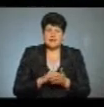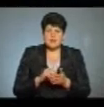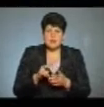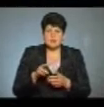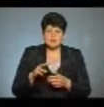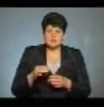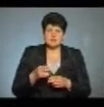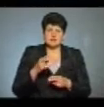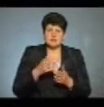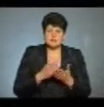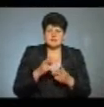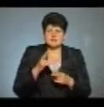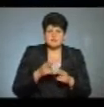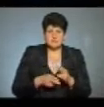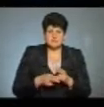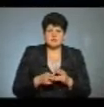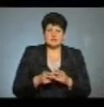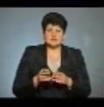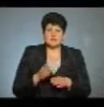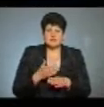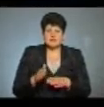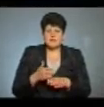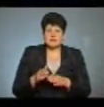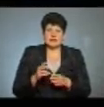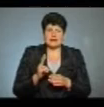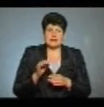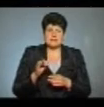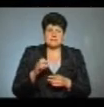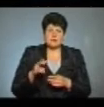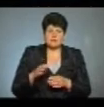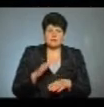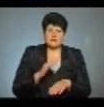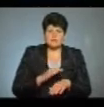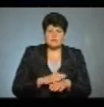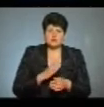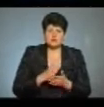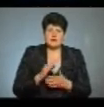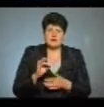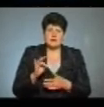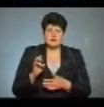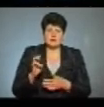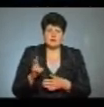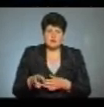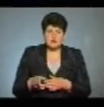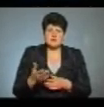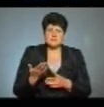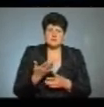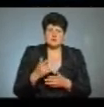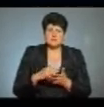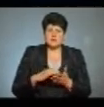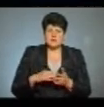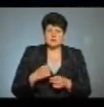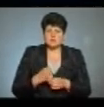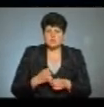на завершення вже виділення двоїнових кислот. Фактично маємо РНК, з яким ми далі